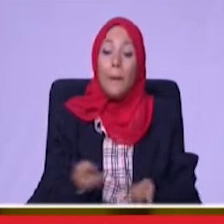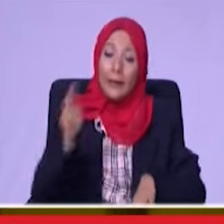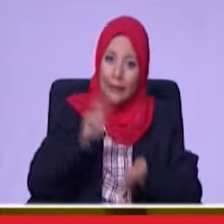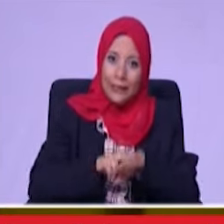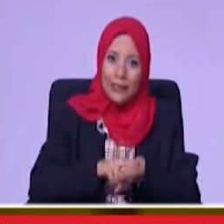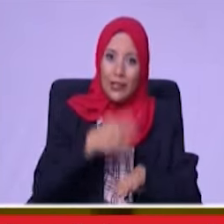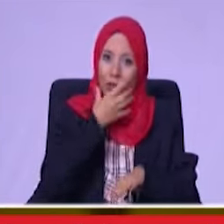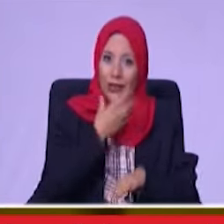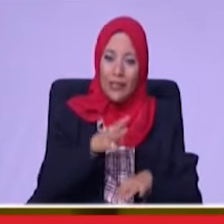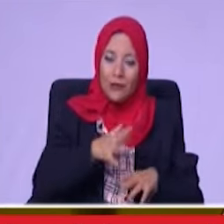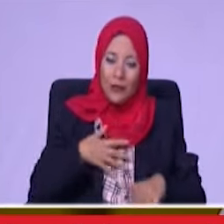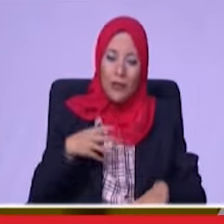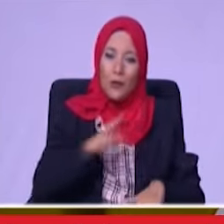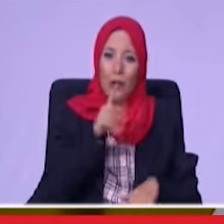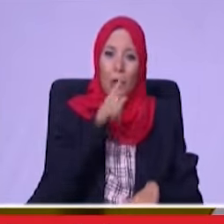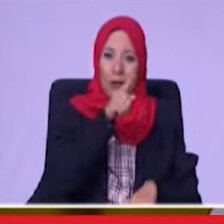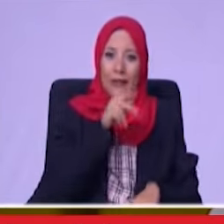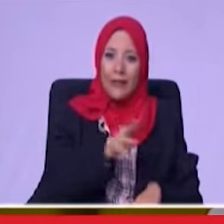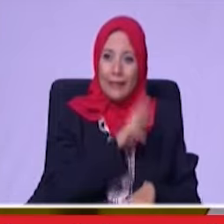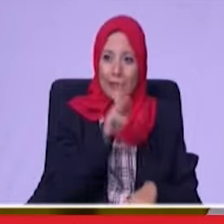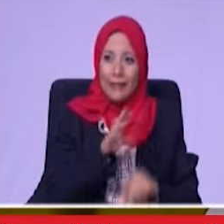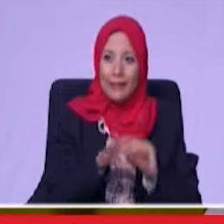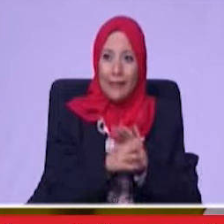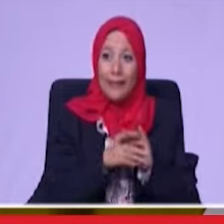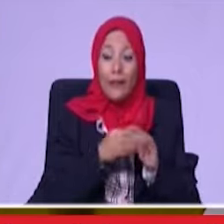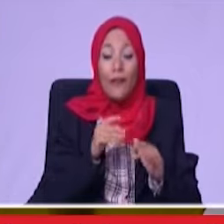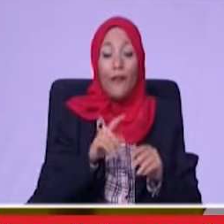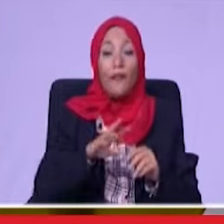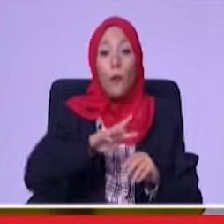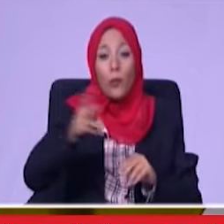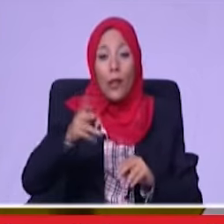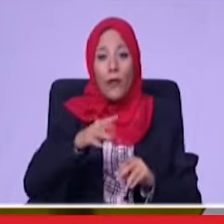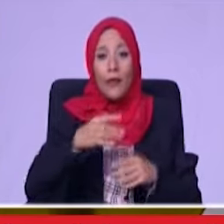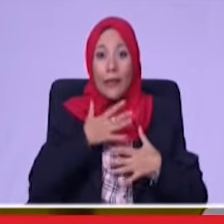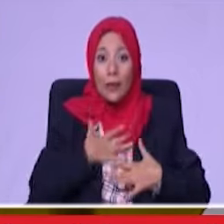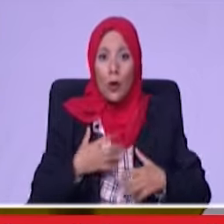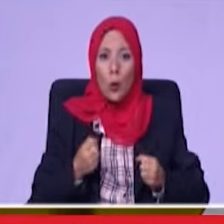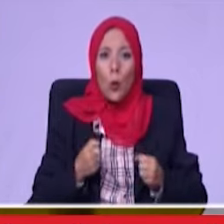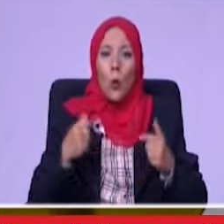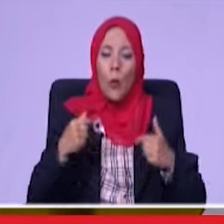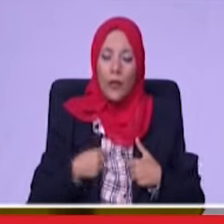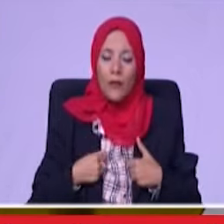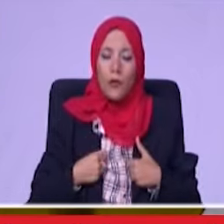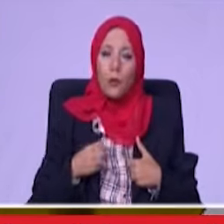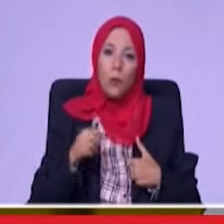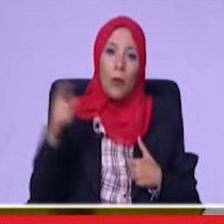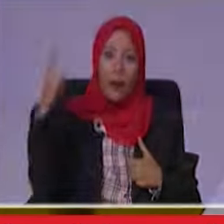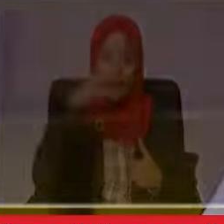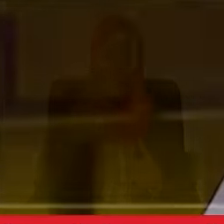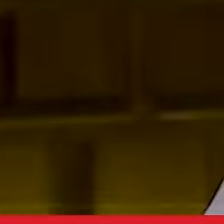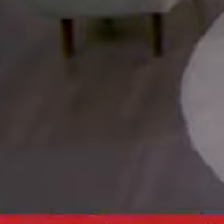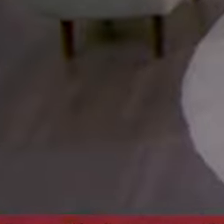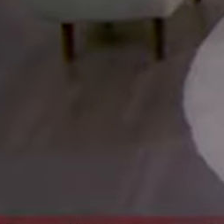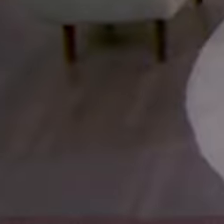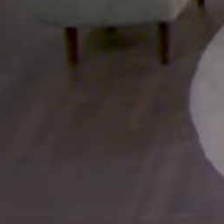الشيخ الدكتور رمضان عبد الرازق الفرق بين الروح والنفس والقرين الأسبوع القادم إن شاء الله.